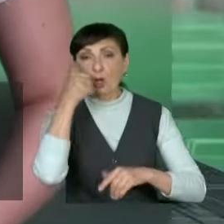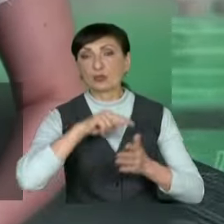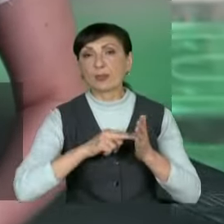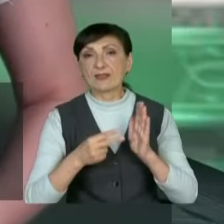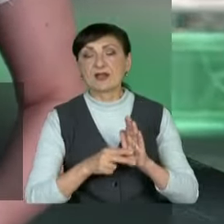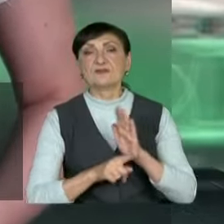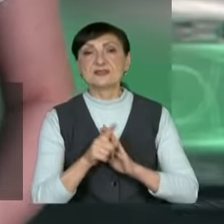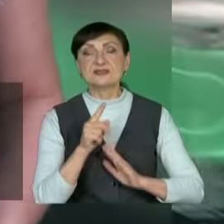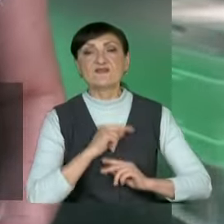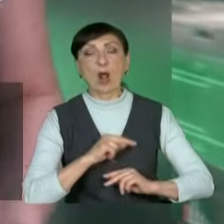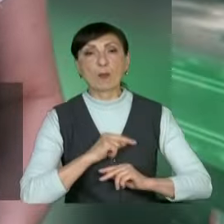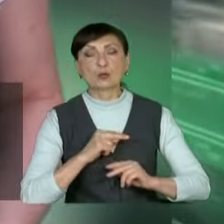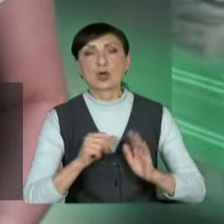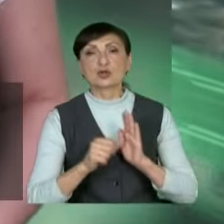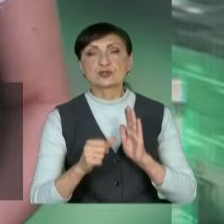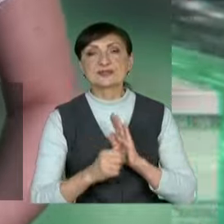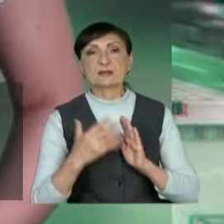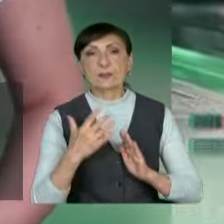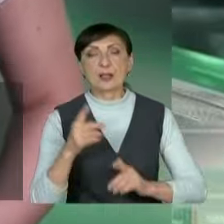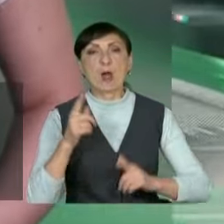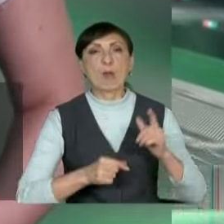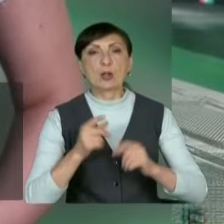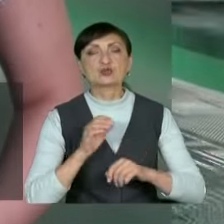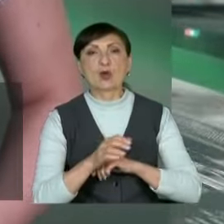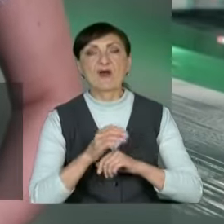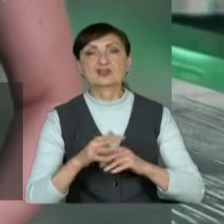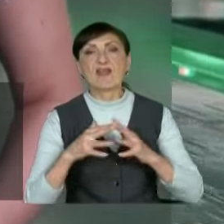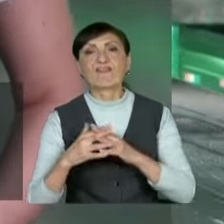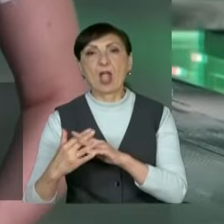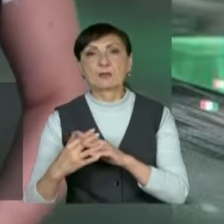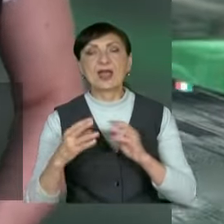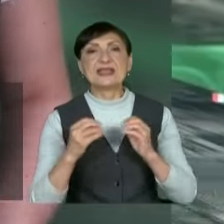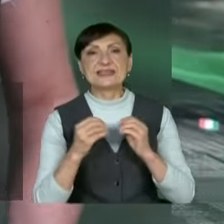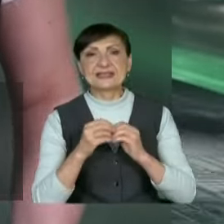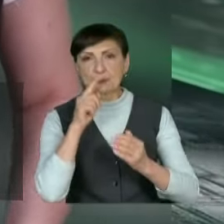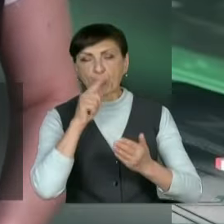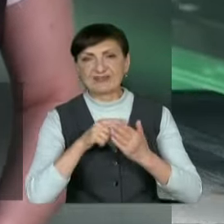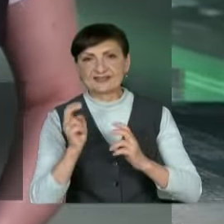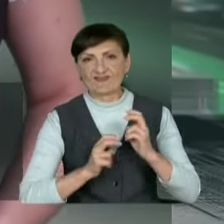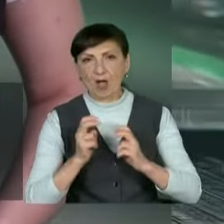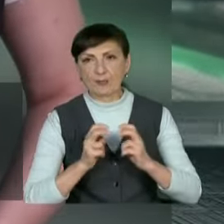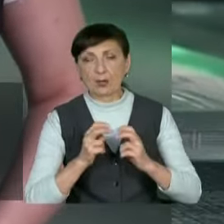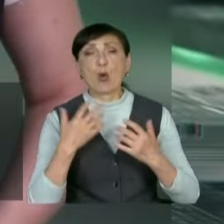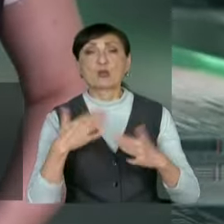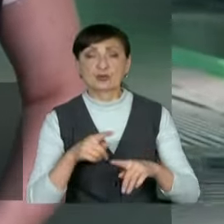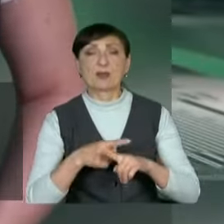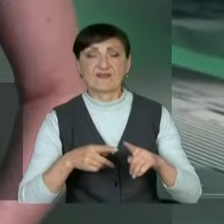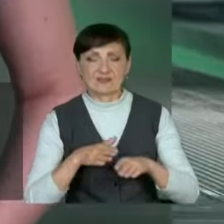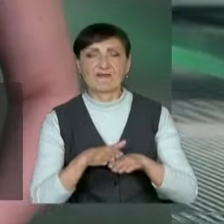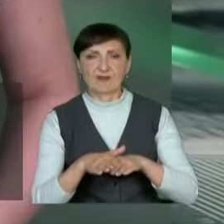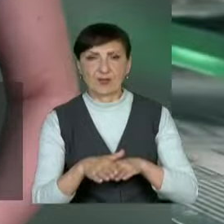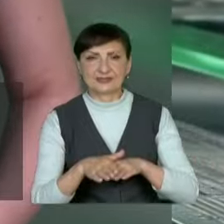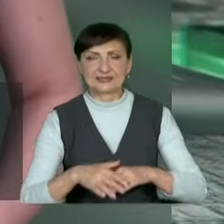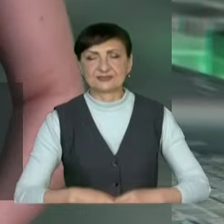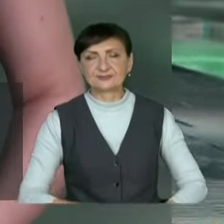запланировано ввести в эксплуатацию 65 молочно-товарных ферм и 10 птицефабрик. Часть задуманного уже реализована.